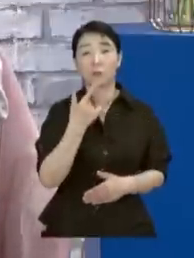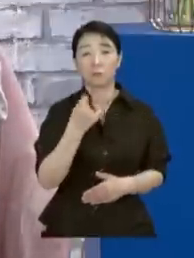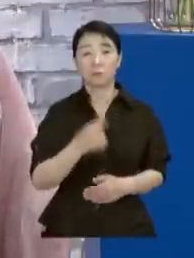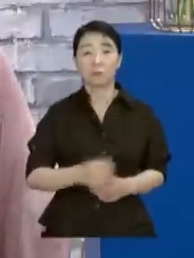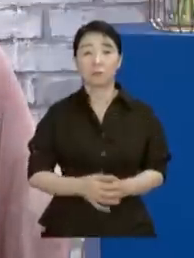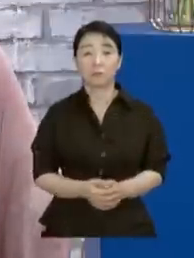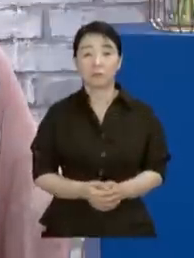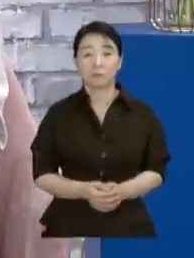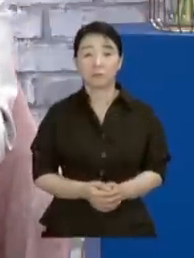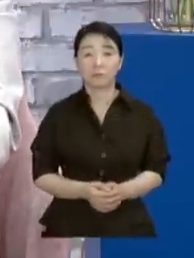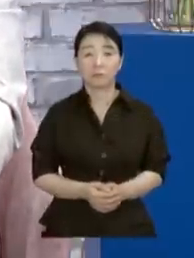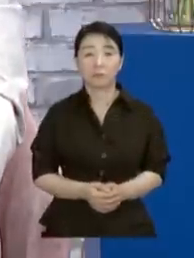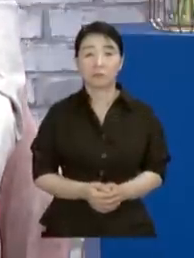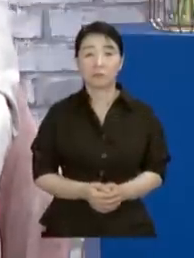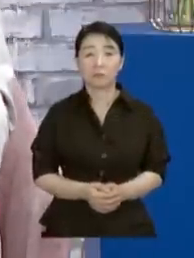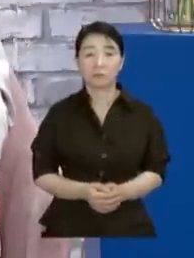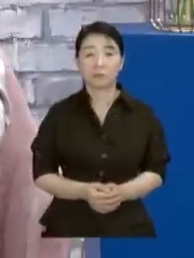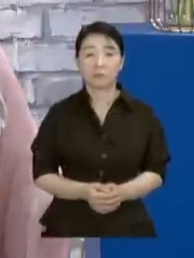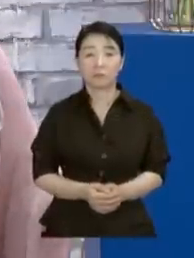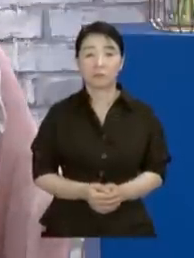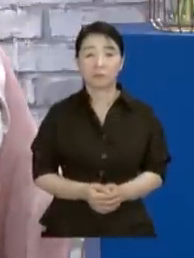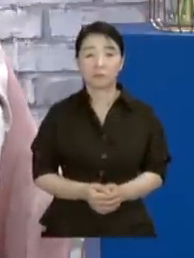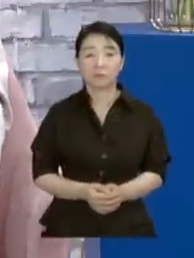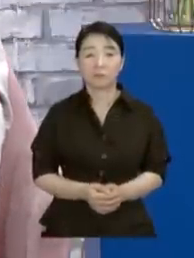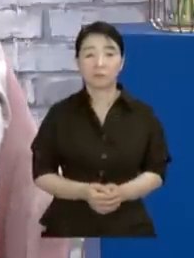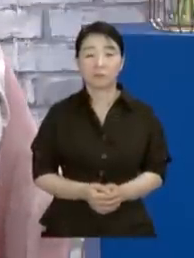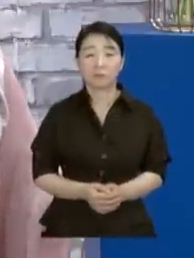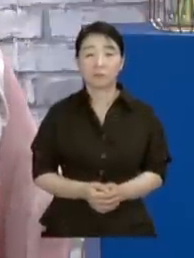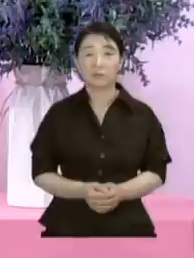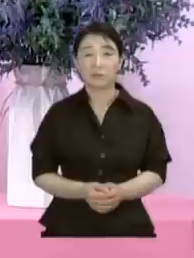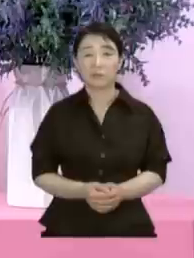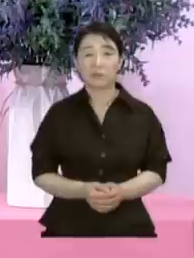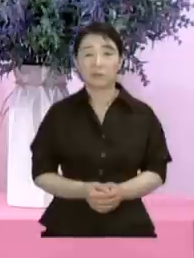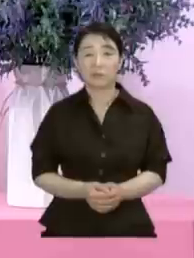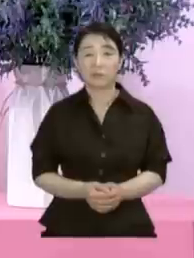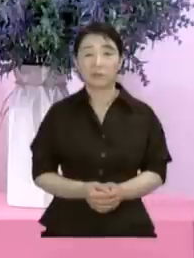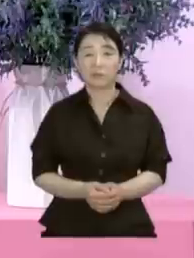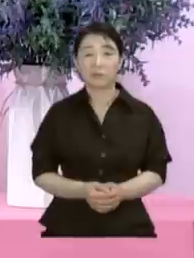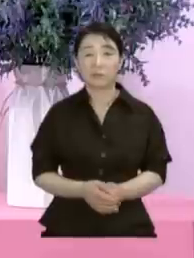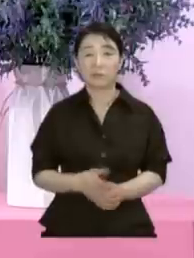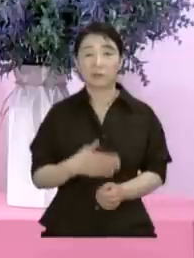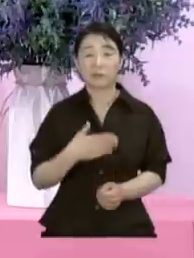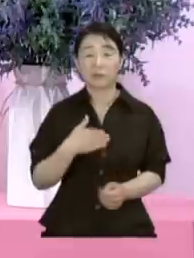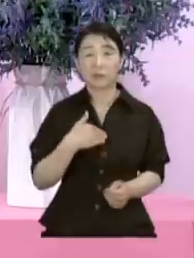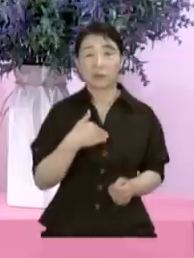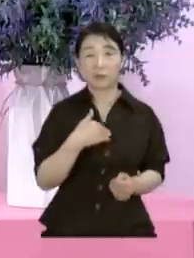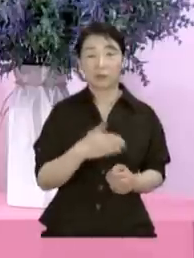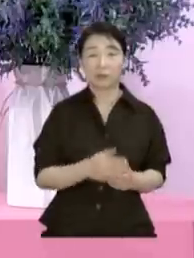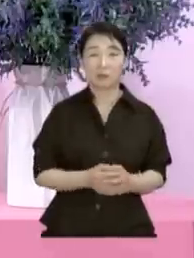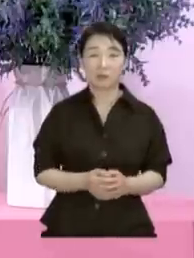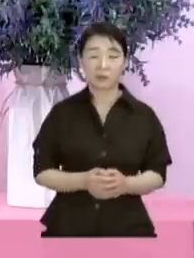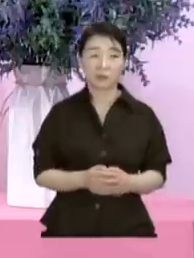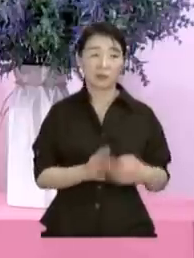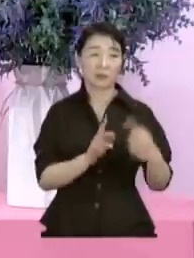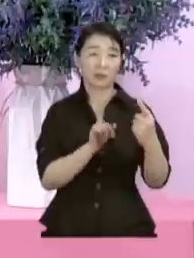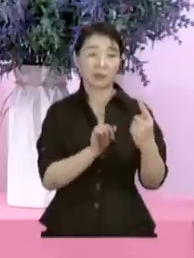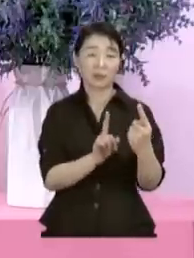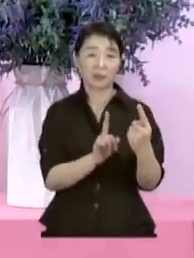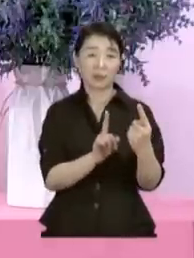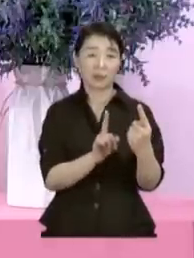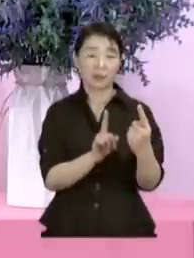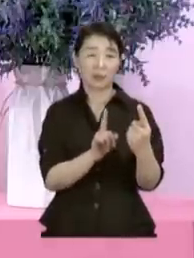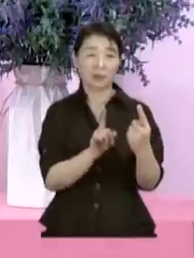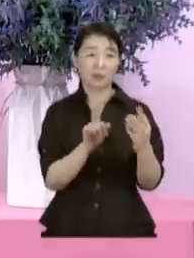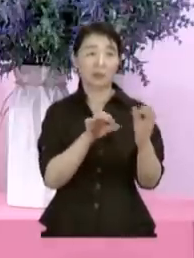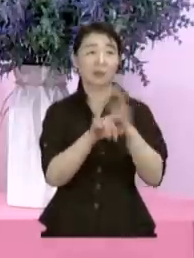게 아니라면서요? 오, 그래요? 네, 맞아요. 오. 제가 이제 한정협에 있을 때는 네. 탈북민들을 이제 1대1로 이렇게